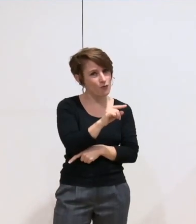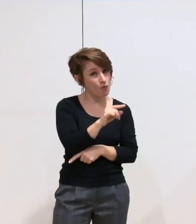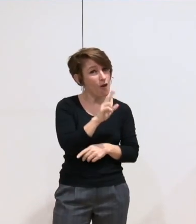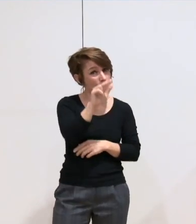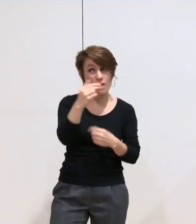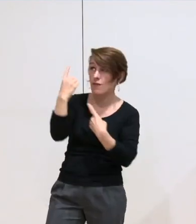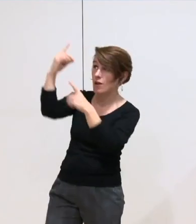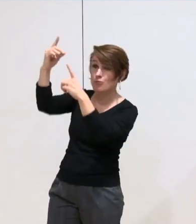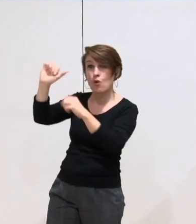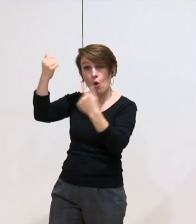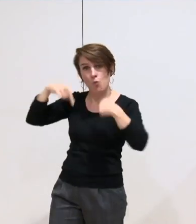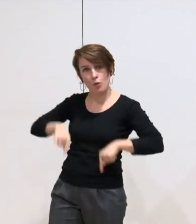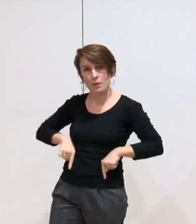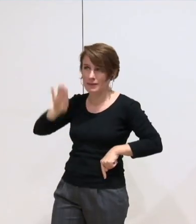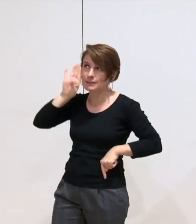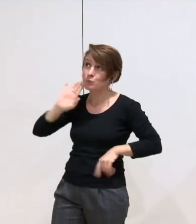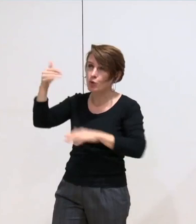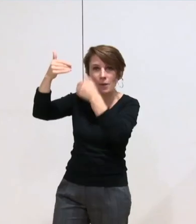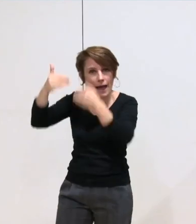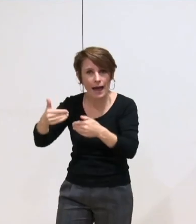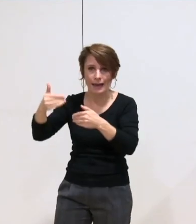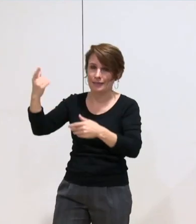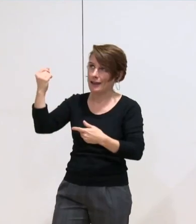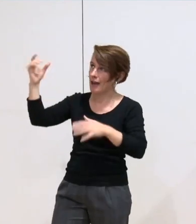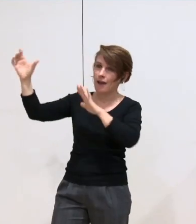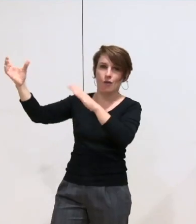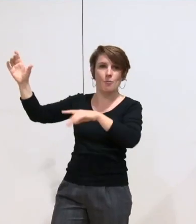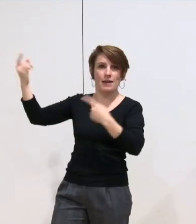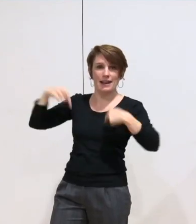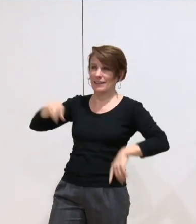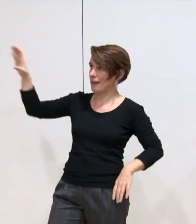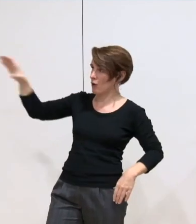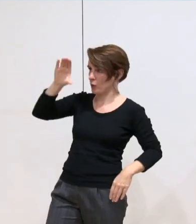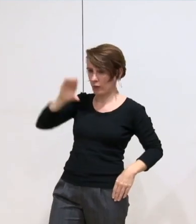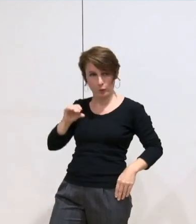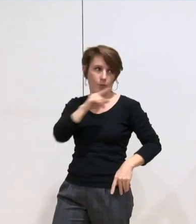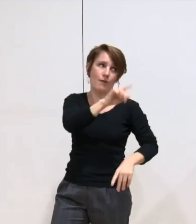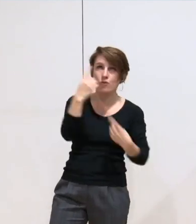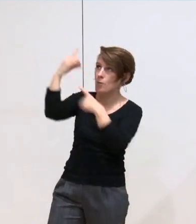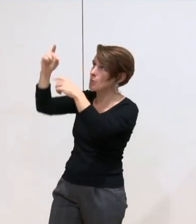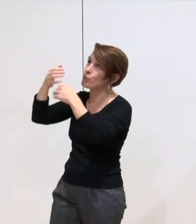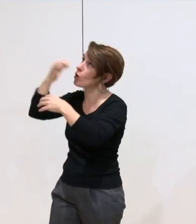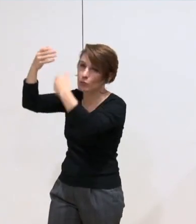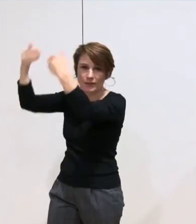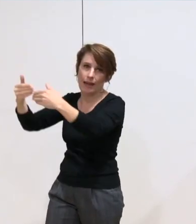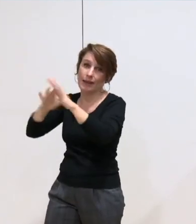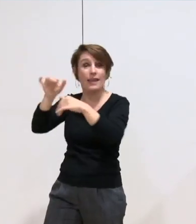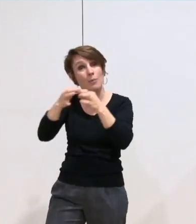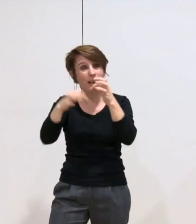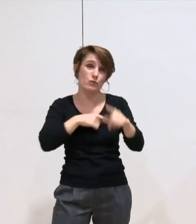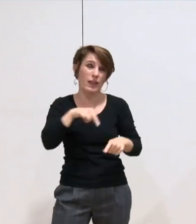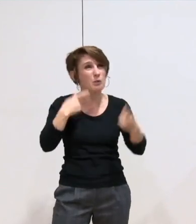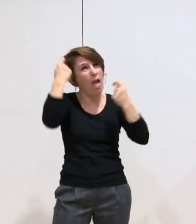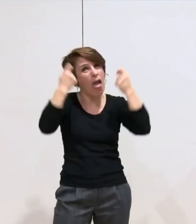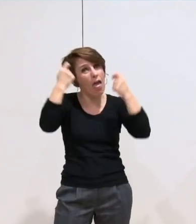ministre d'arrêter de faire des baisses de dotation aux villes et comme ça, nous arrêterons nos jérémiades. Donc pour en revenir au